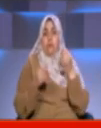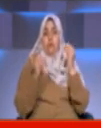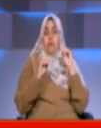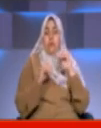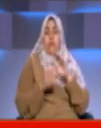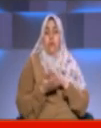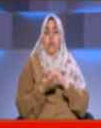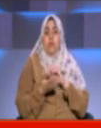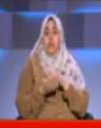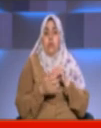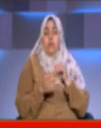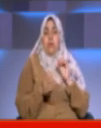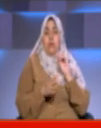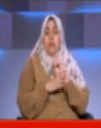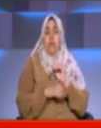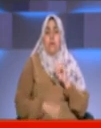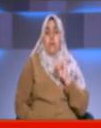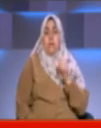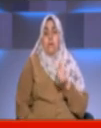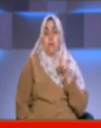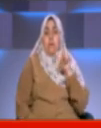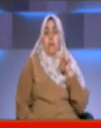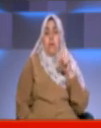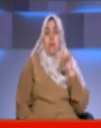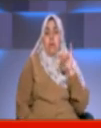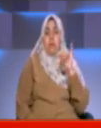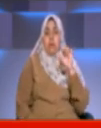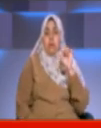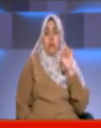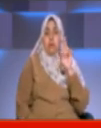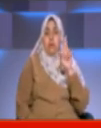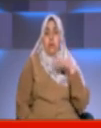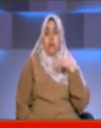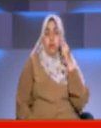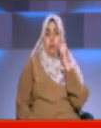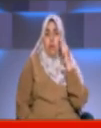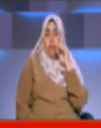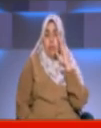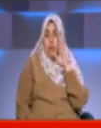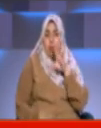بخلية ماريوت السابقة وما حدث فيها. طبعا أنا بحييك